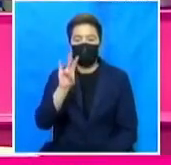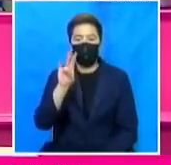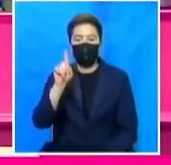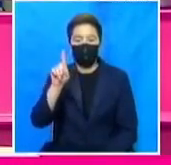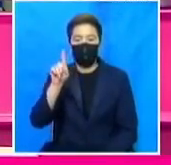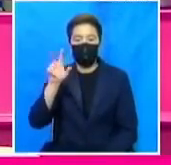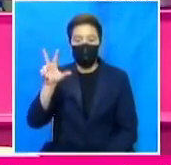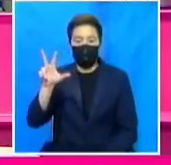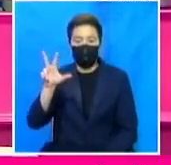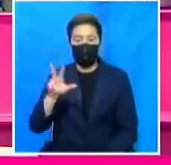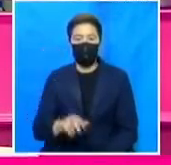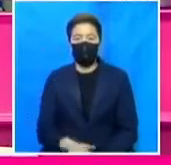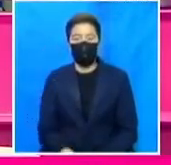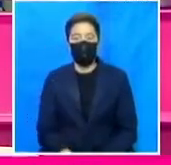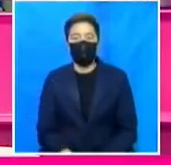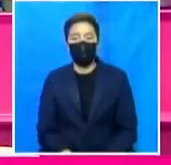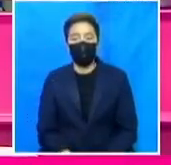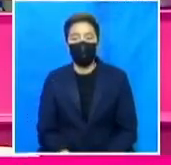750713